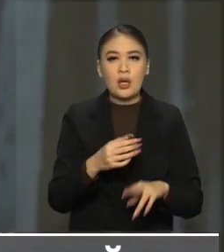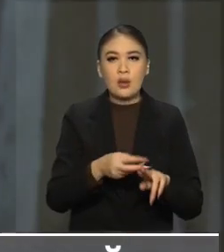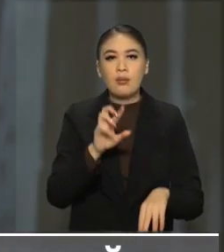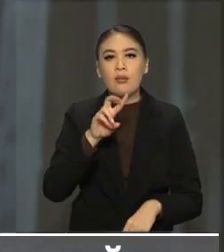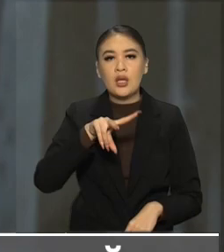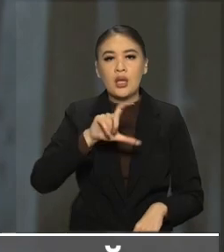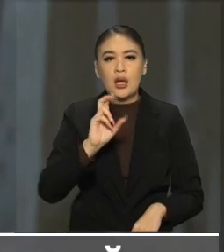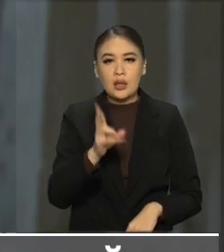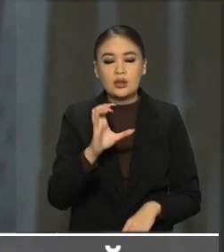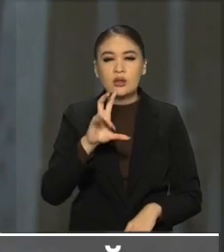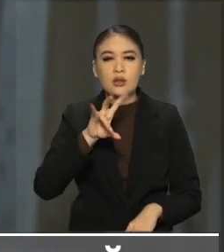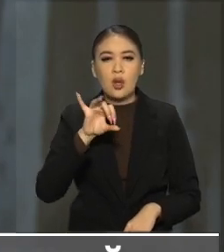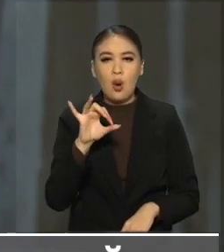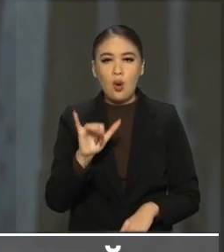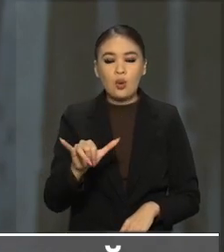Snow